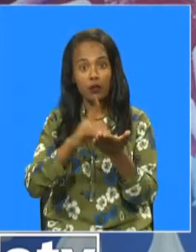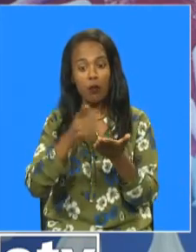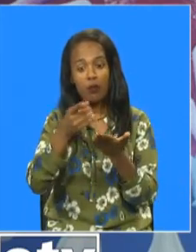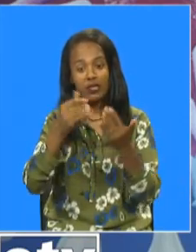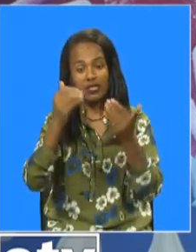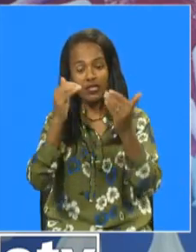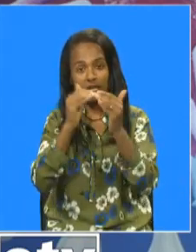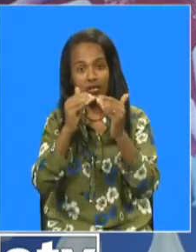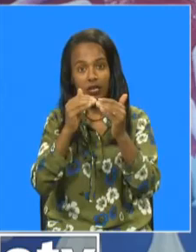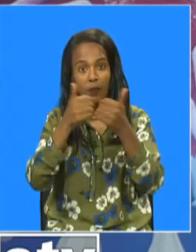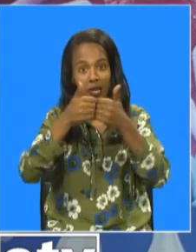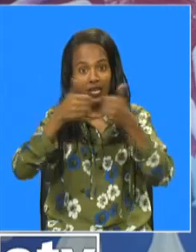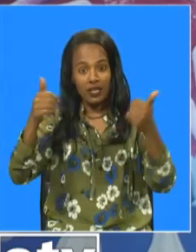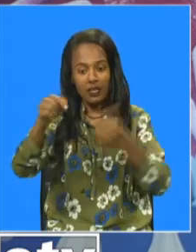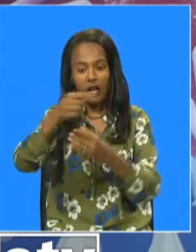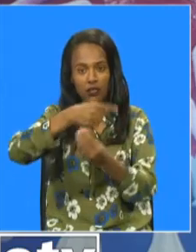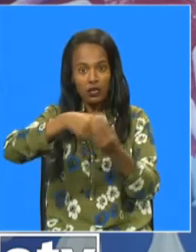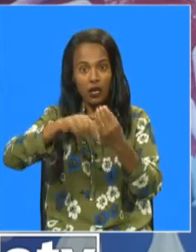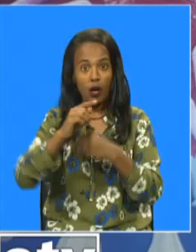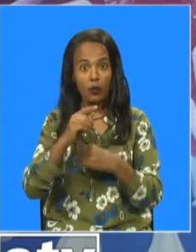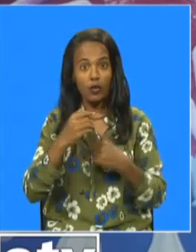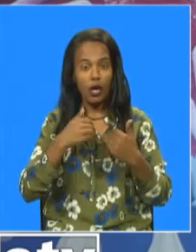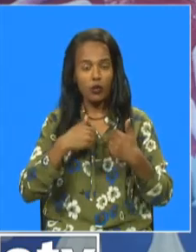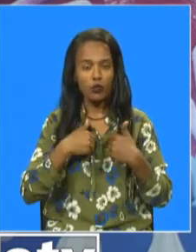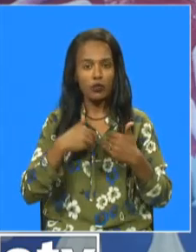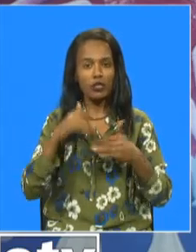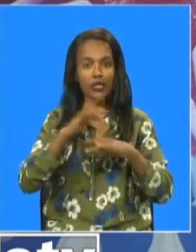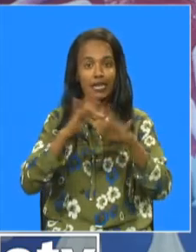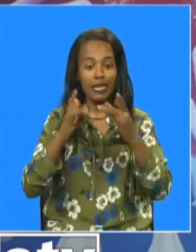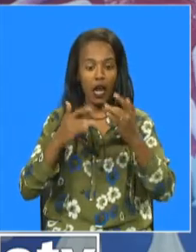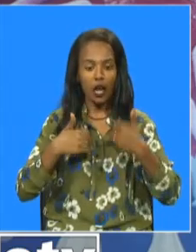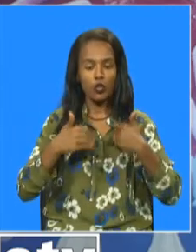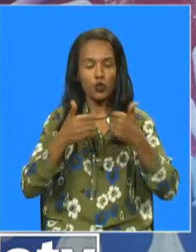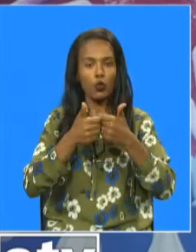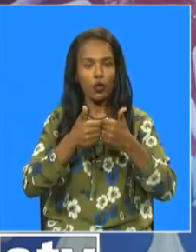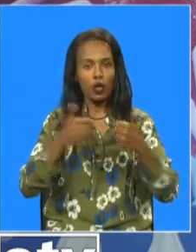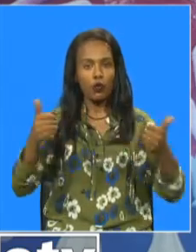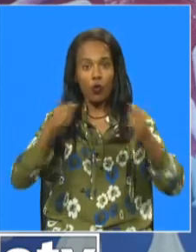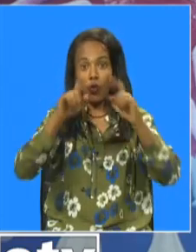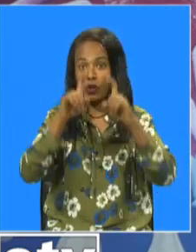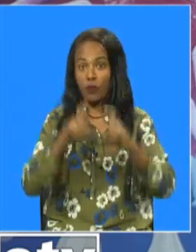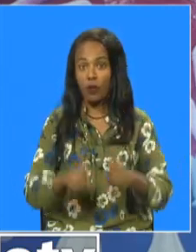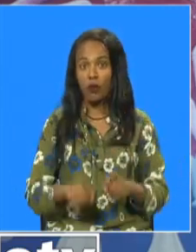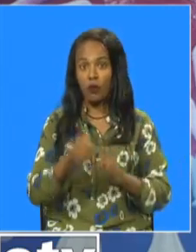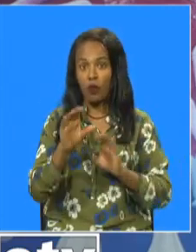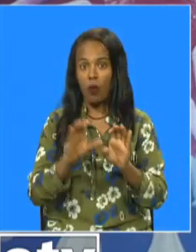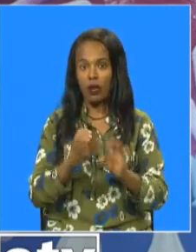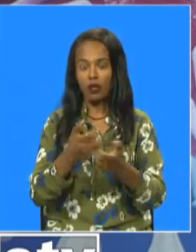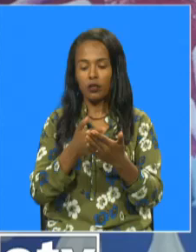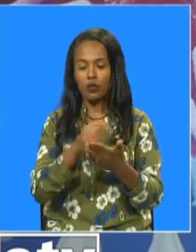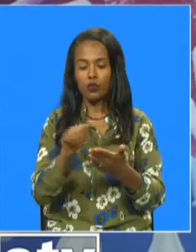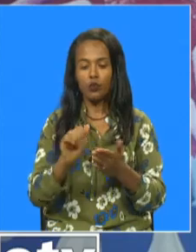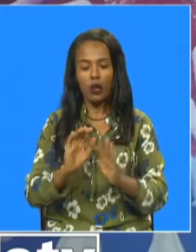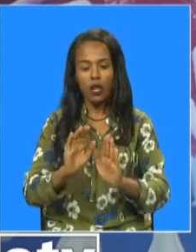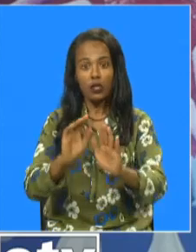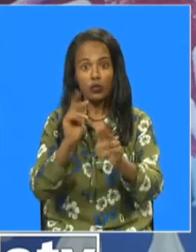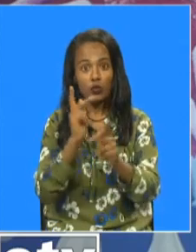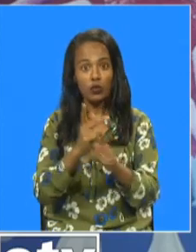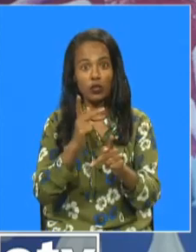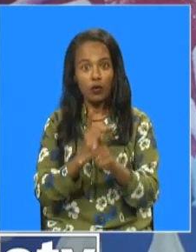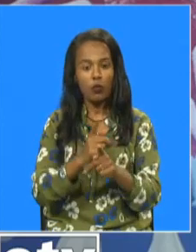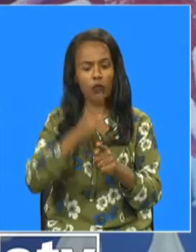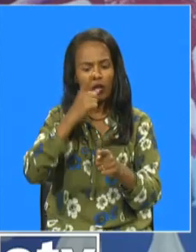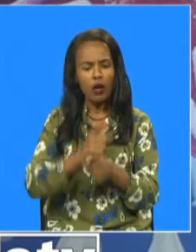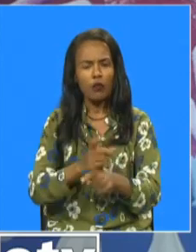ልክ የመለየትና እዛ አካባቢ ላይ ያሉትን ንክኪ ያላቸውን ሰዎች ለይቶ እንዲመረመሩ ማድረግና እንደዚሁም ደግሞ ራሳቸውን እንዲጠብቁ